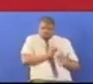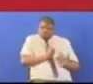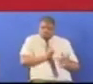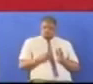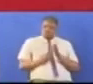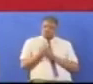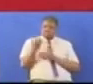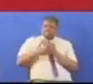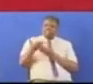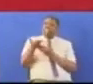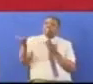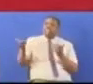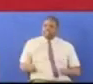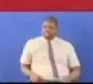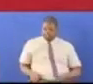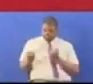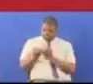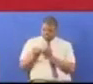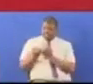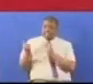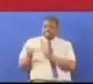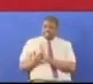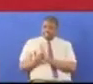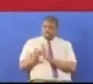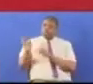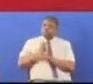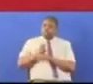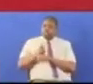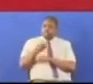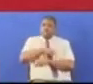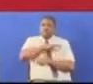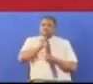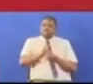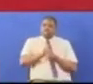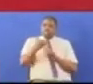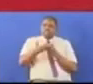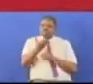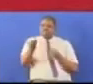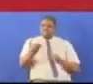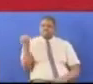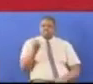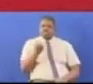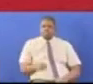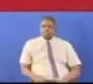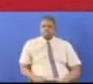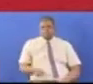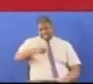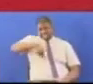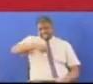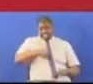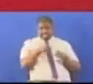hatuwezi tukatengenezea sheria kuzisimamia rasilimali za nchi nyingine. Sisi hapa kama alivyoeleza vizuri mheshimiwa